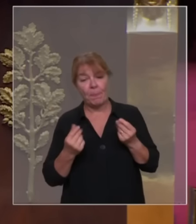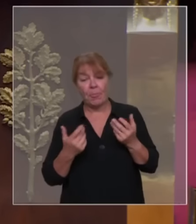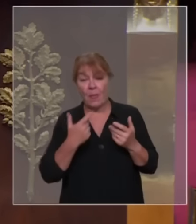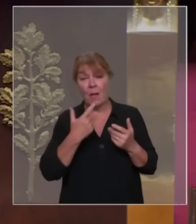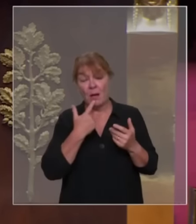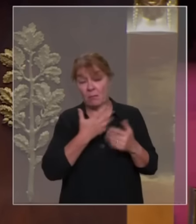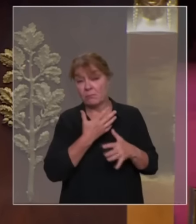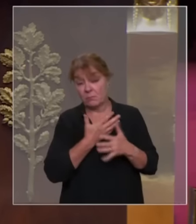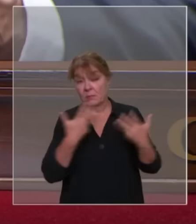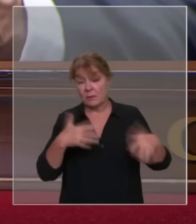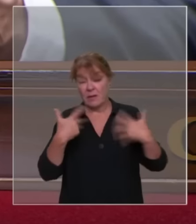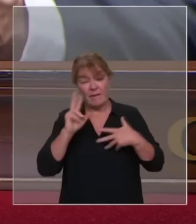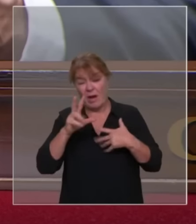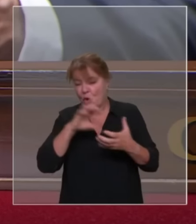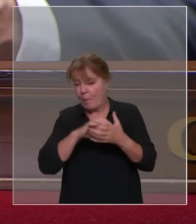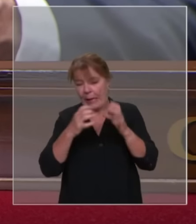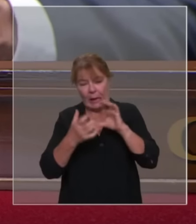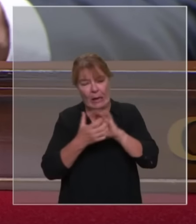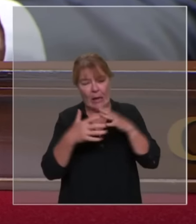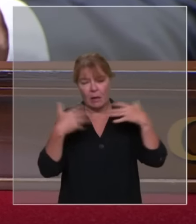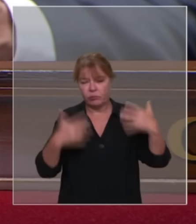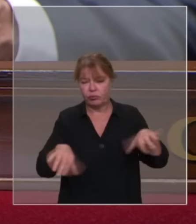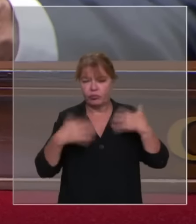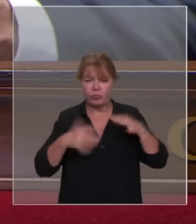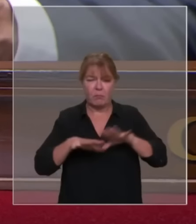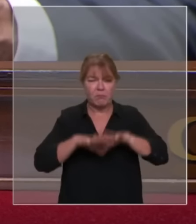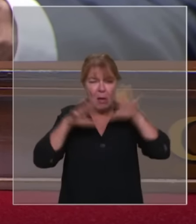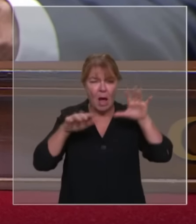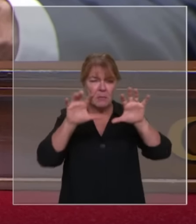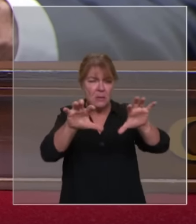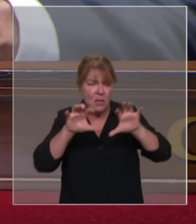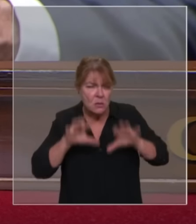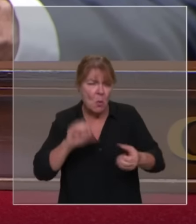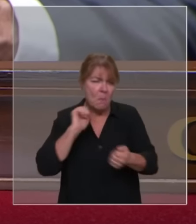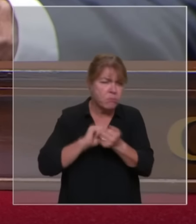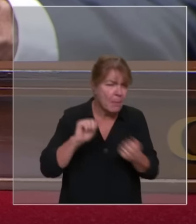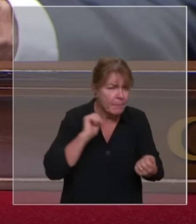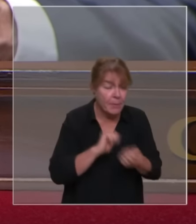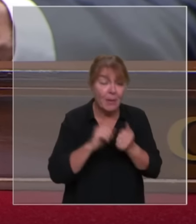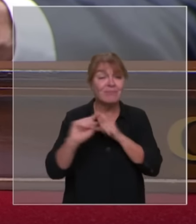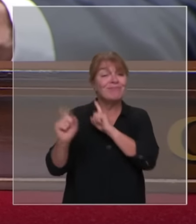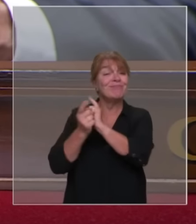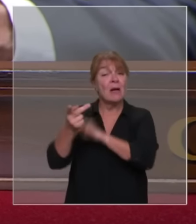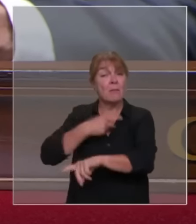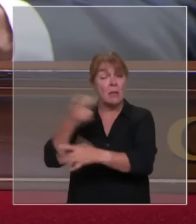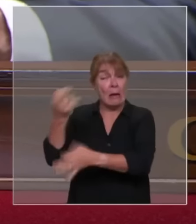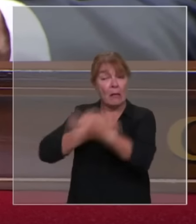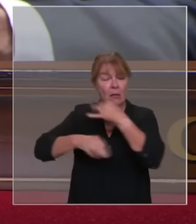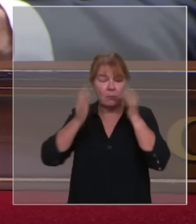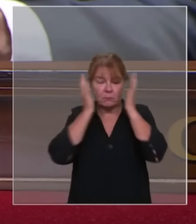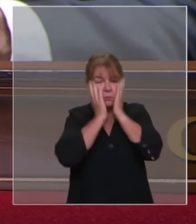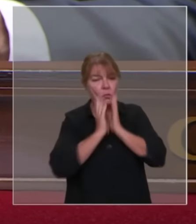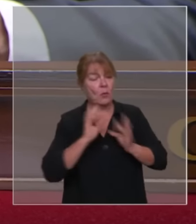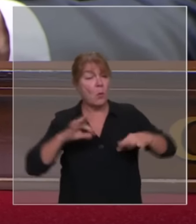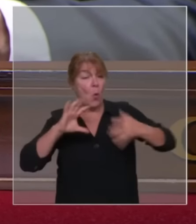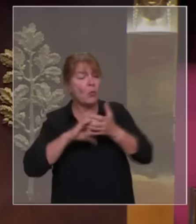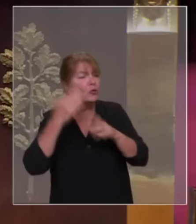sérieusement malade de sa complexité, de sa bureaucratie. J'ai rencontré récemment des médecins qui savent de quoi ils parlent, il y en a parmi